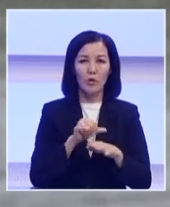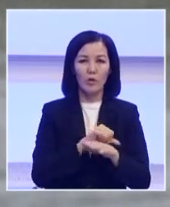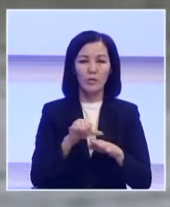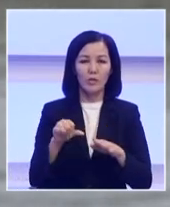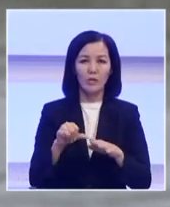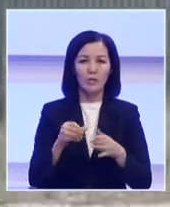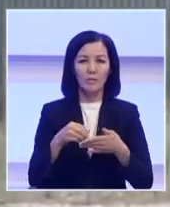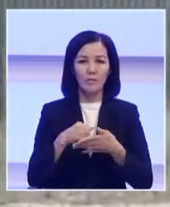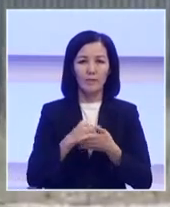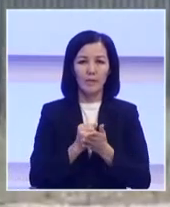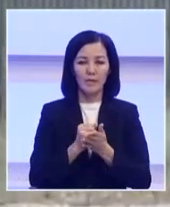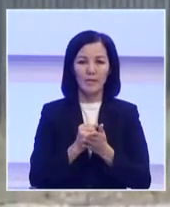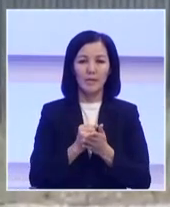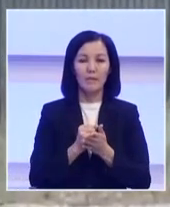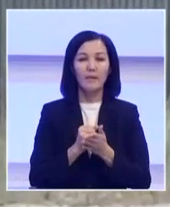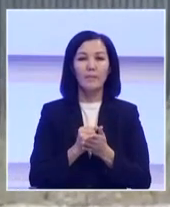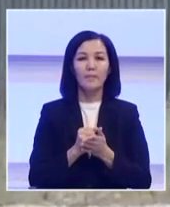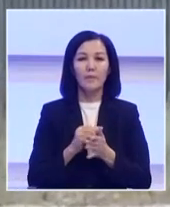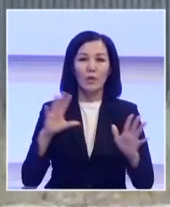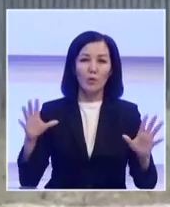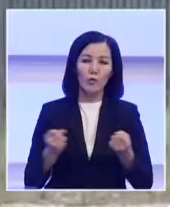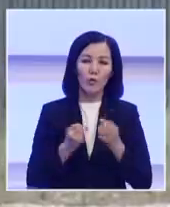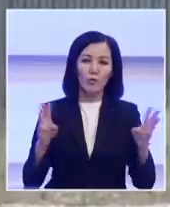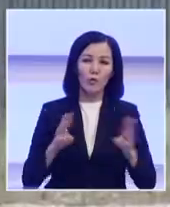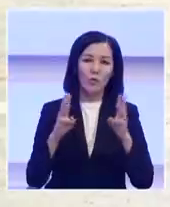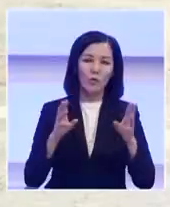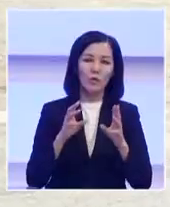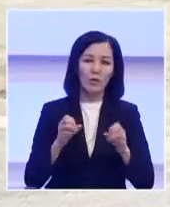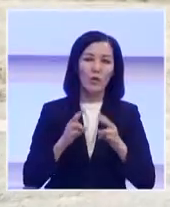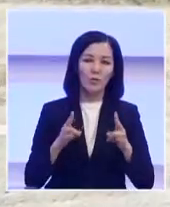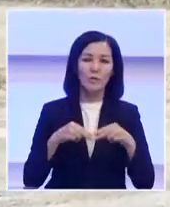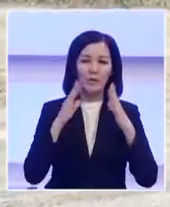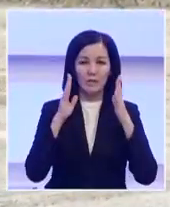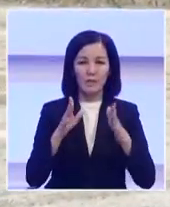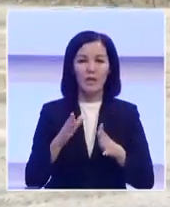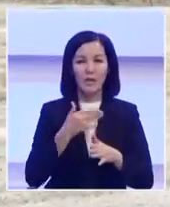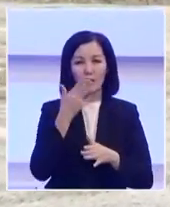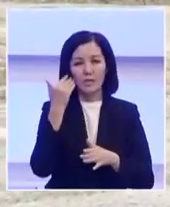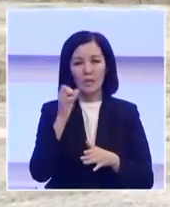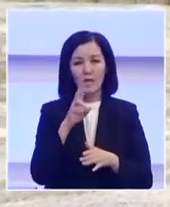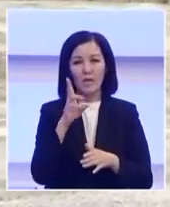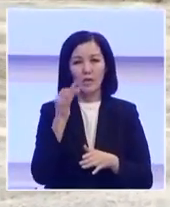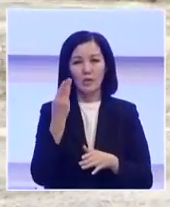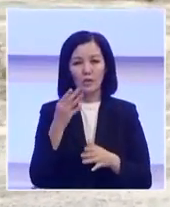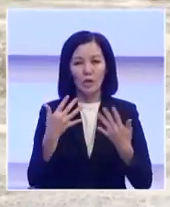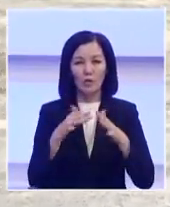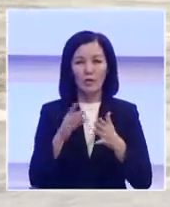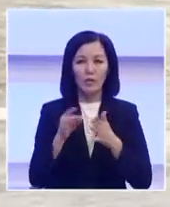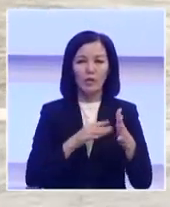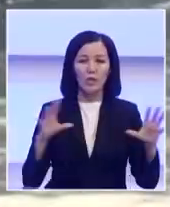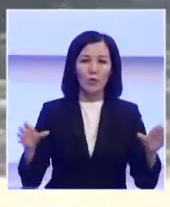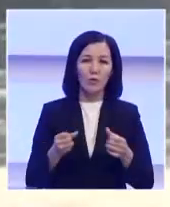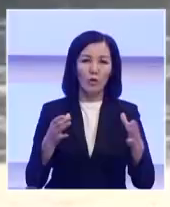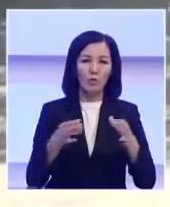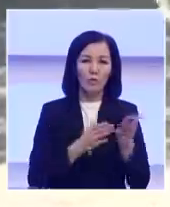жатыр. Алакөл құтқарушылары биыл өрт қауіпсіздігіне де назар аударып отыр. Жаз айларында Ақши ауылындағы жедел құтқару